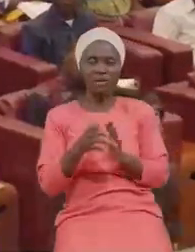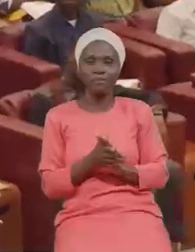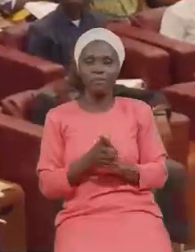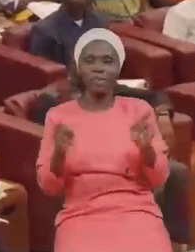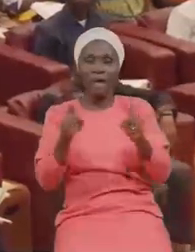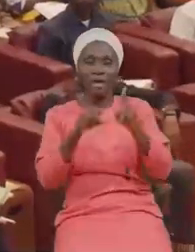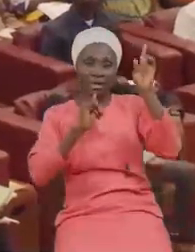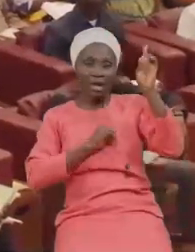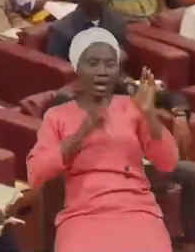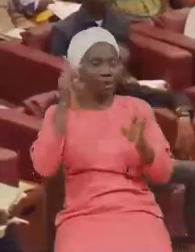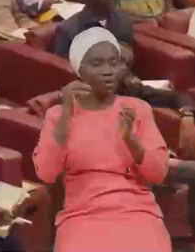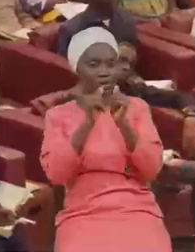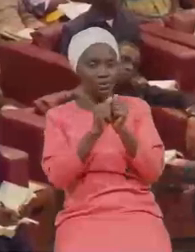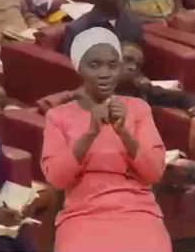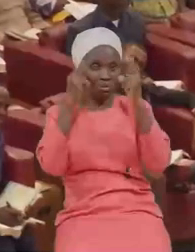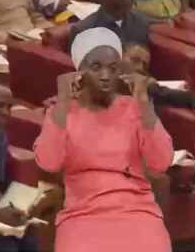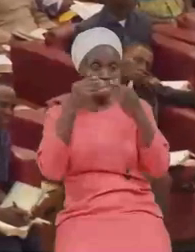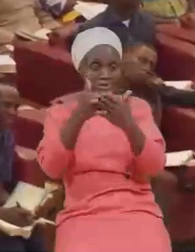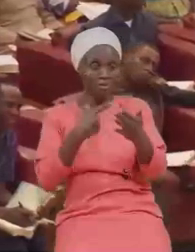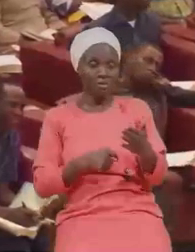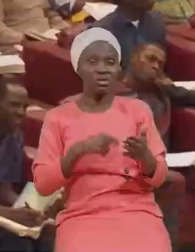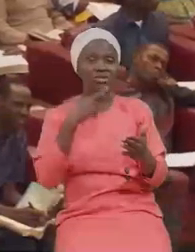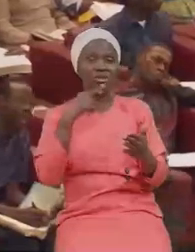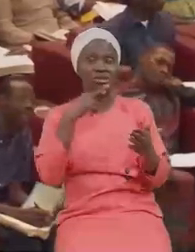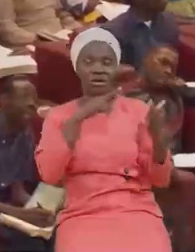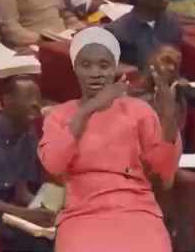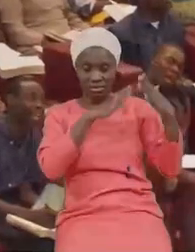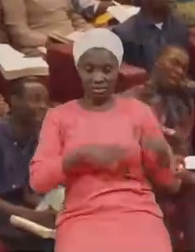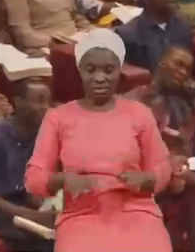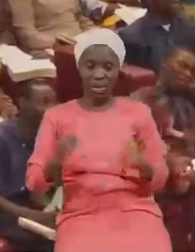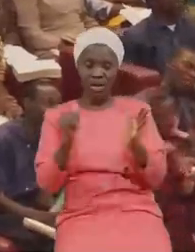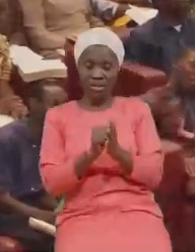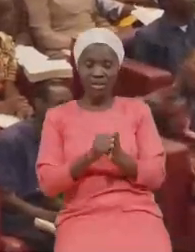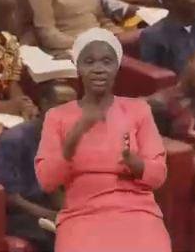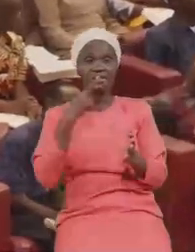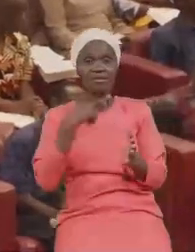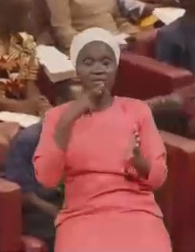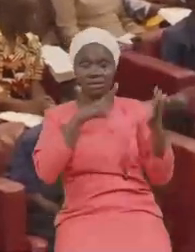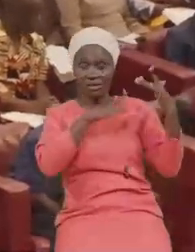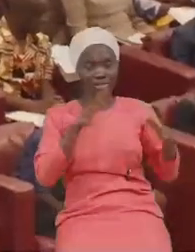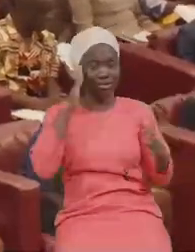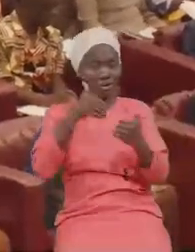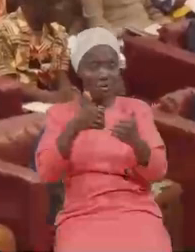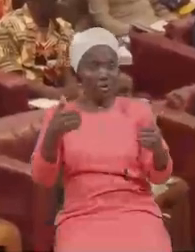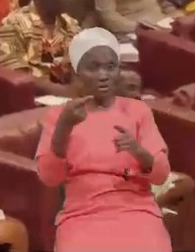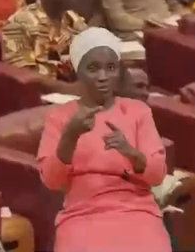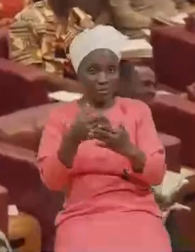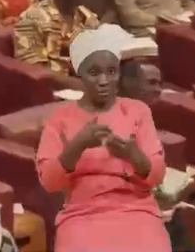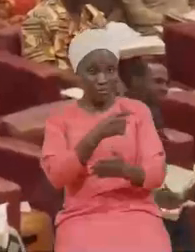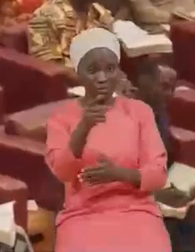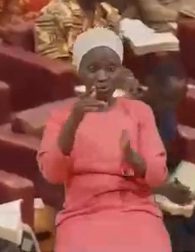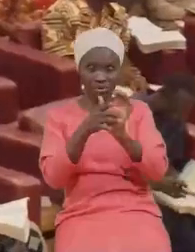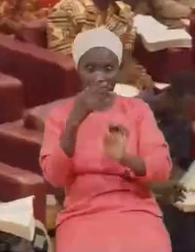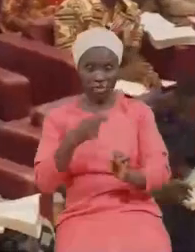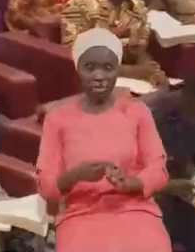je comme j'ai été avec Moïse devant la mer Rouge la mer Rouge sera divisée devant toi le jour d'un diviseur devant